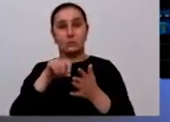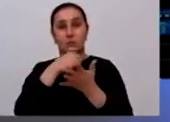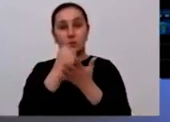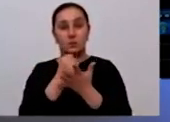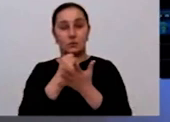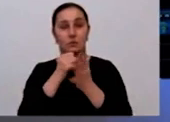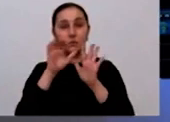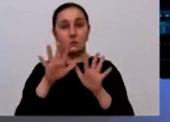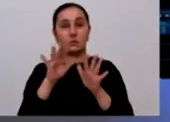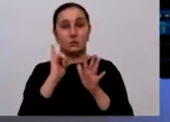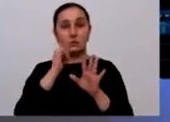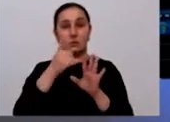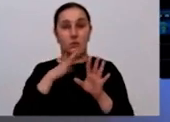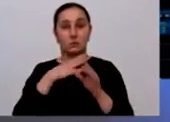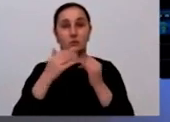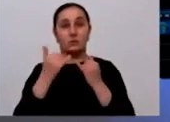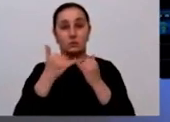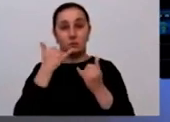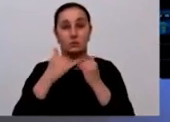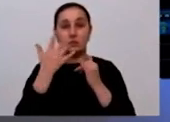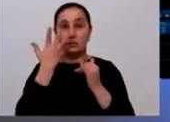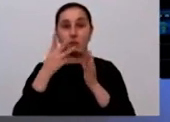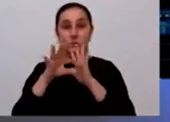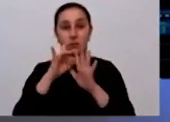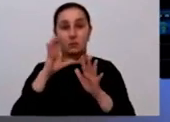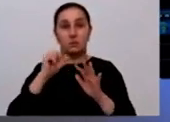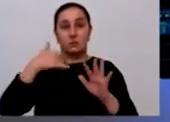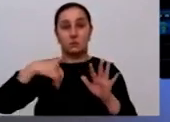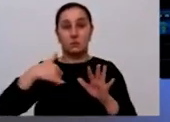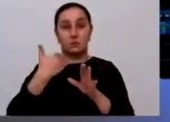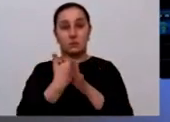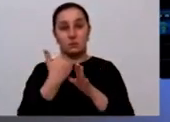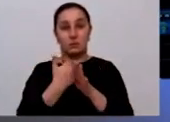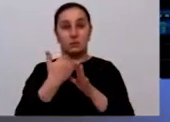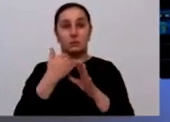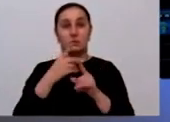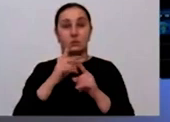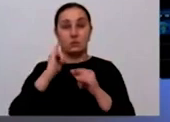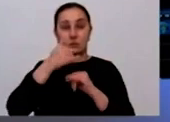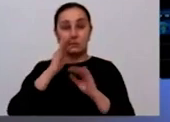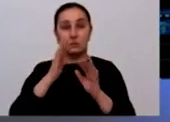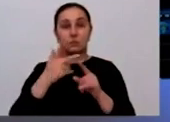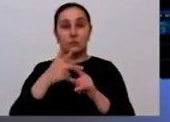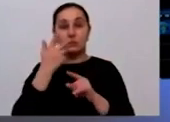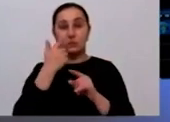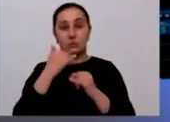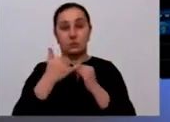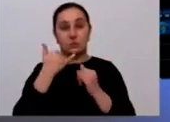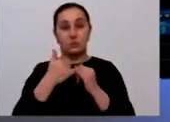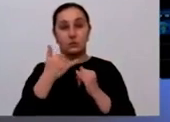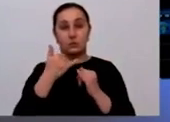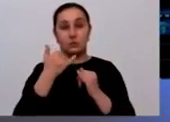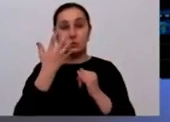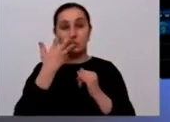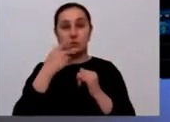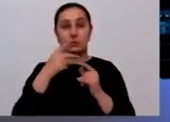belgilagan qatlamga quyib beradi. Sariq rangni tanladik va chelakcha yordamida quyib oldik. Endi sariq rangning soyasini